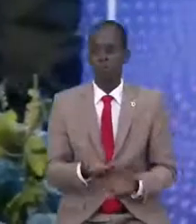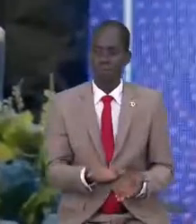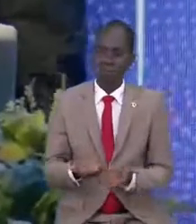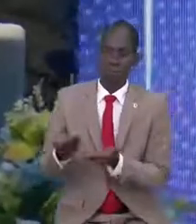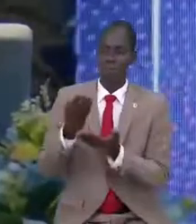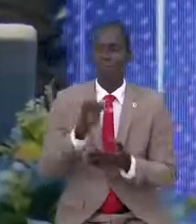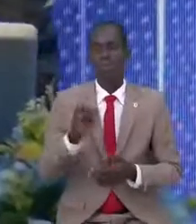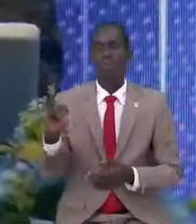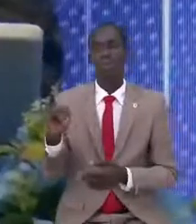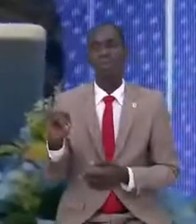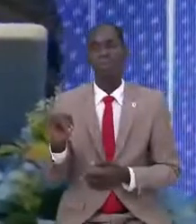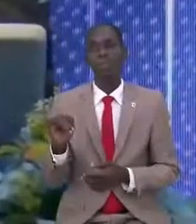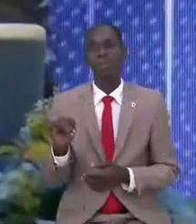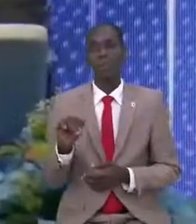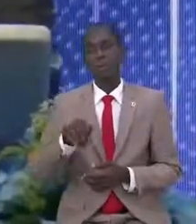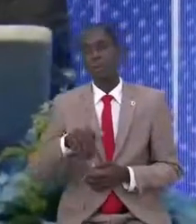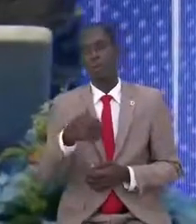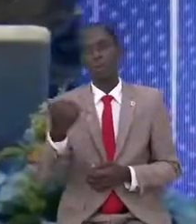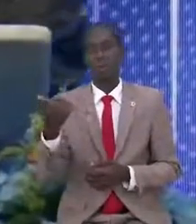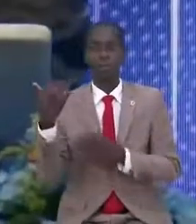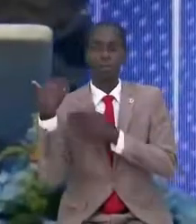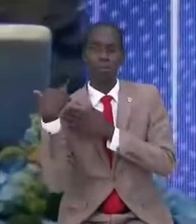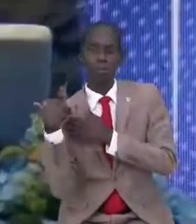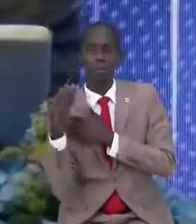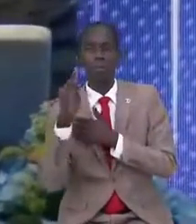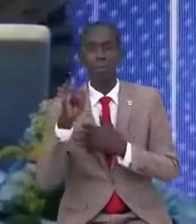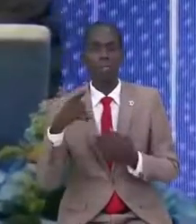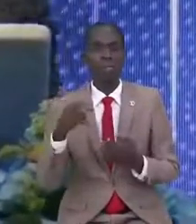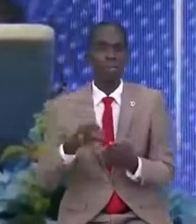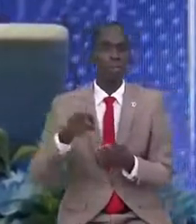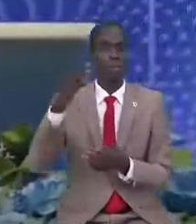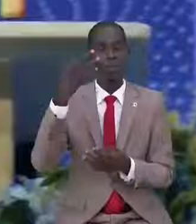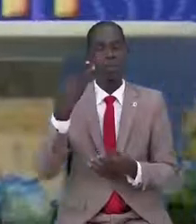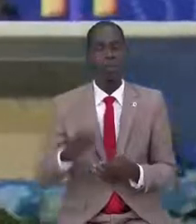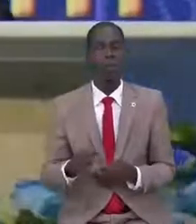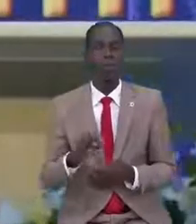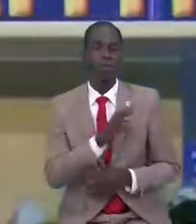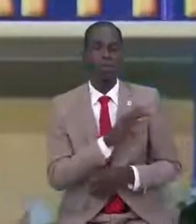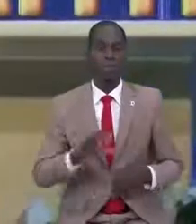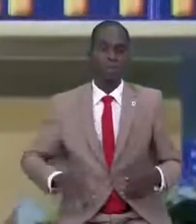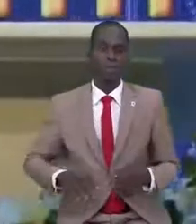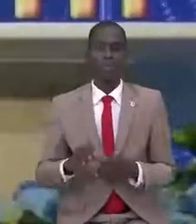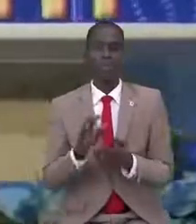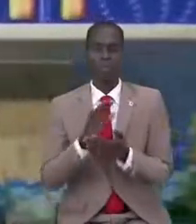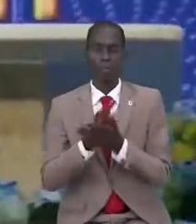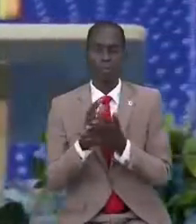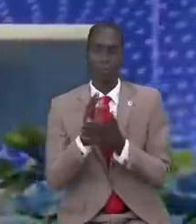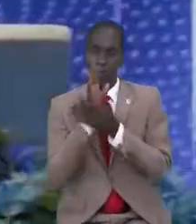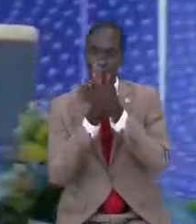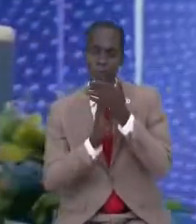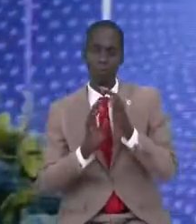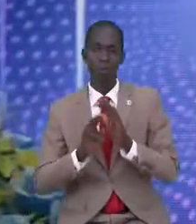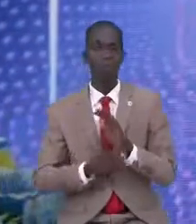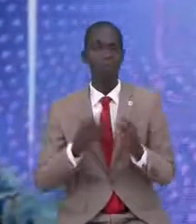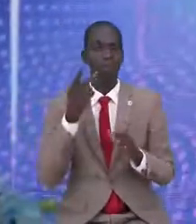les fardeaux des autres par l'esprit de douceur de Christ. Le message est divisé en